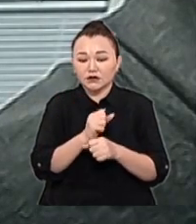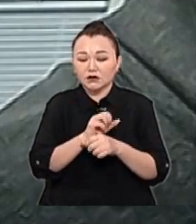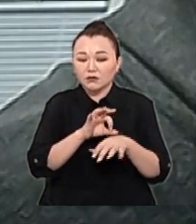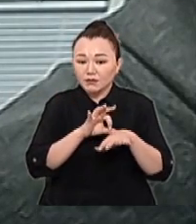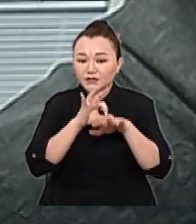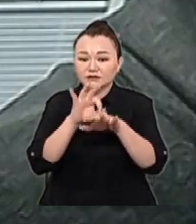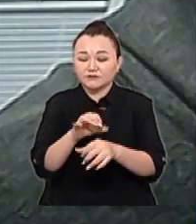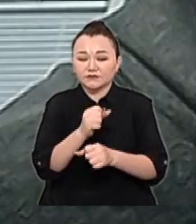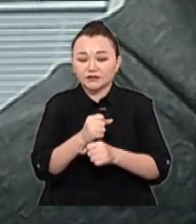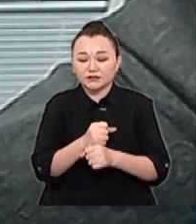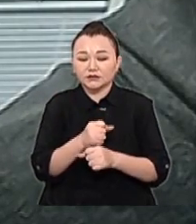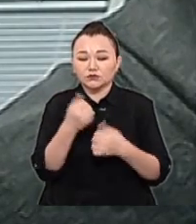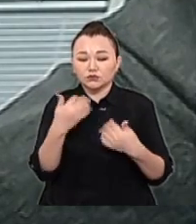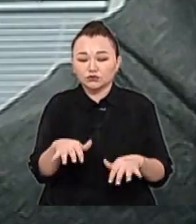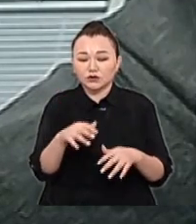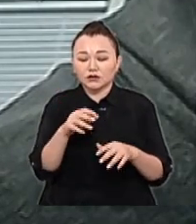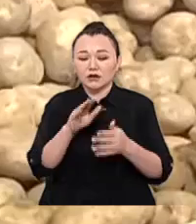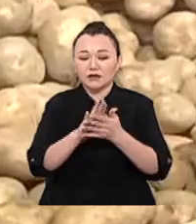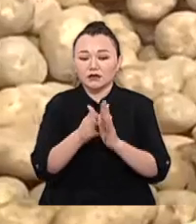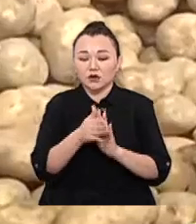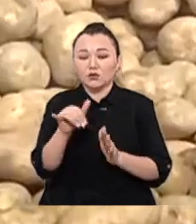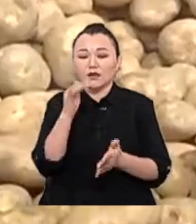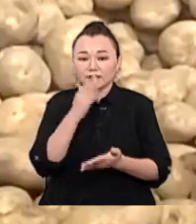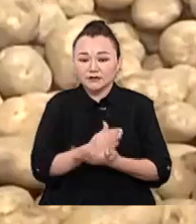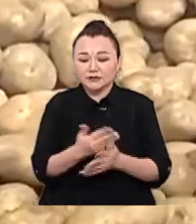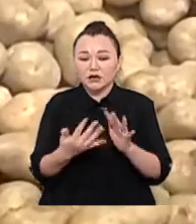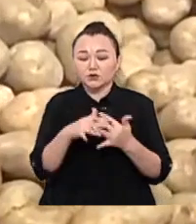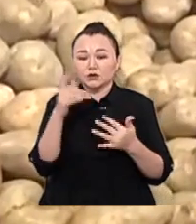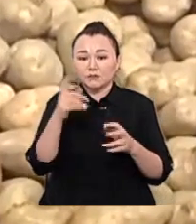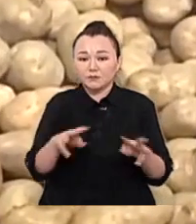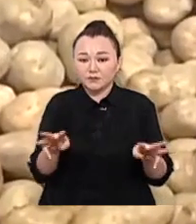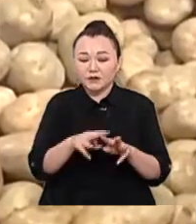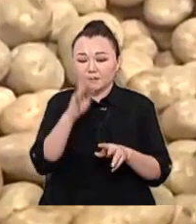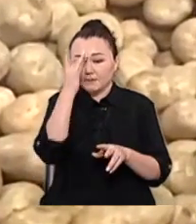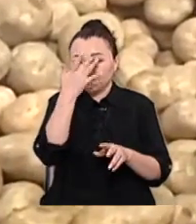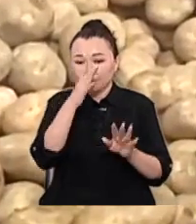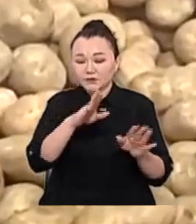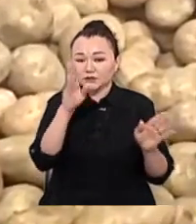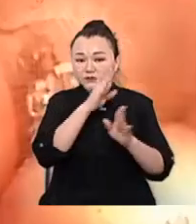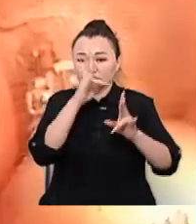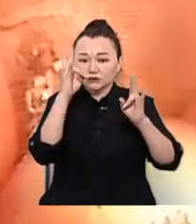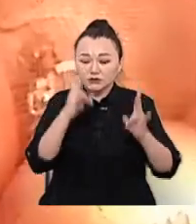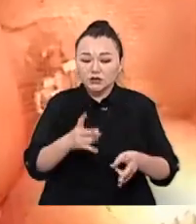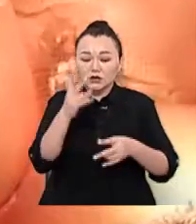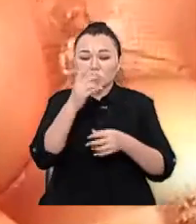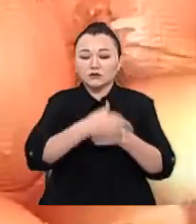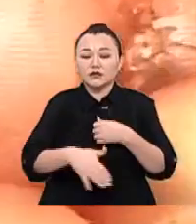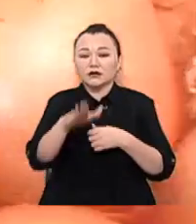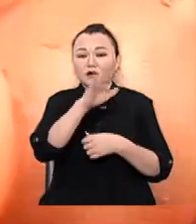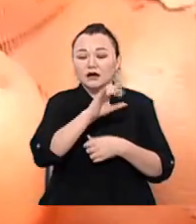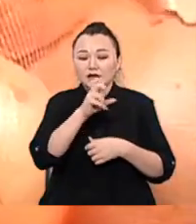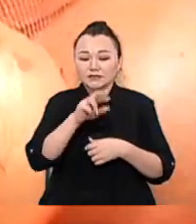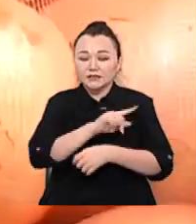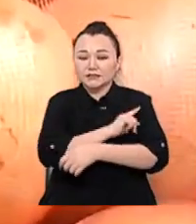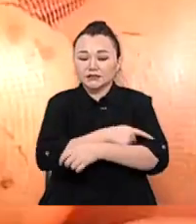поставка жасауға, мысалы, уже контрактылар бар. Ал ауыл шаруашылығы министрлігі Пәкістандағы табиғи апаттар Орталық Азия елдерінде қатты